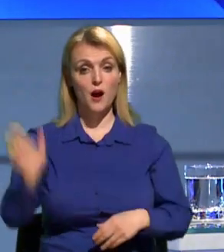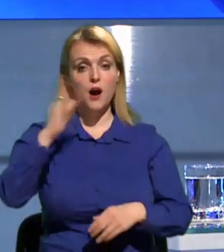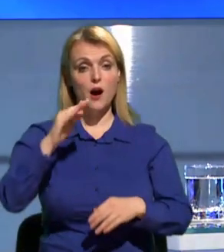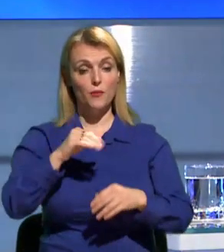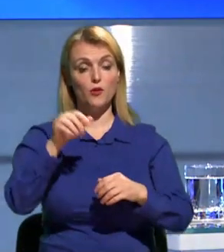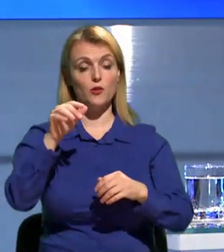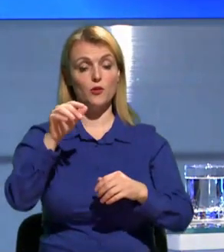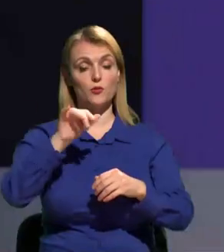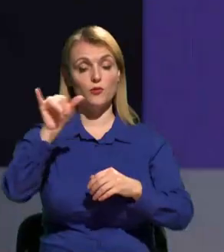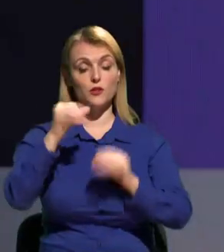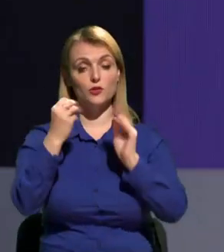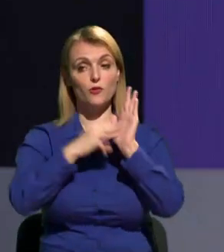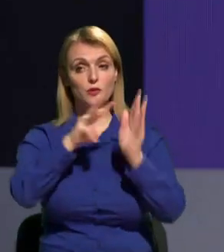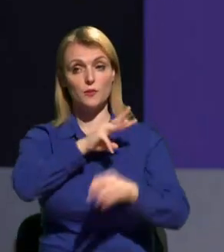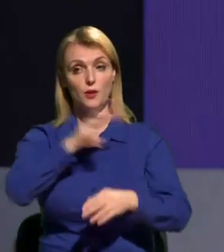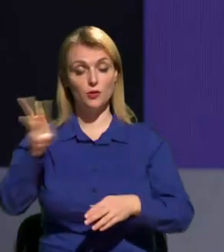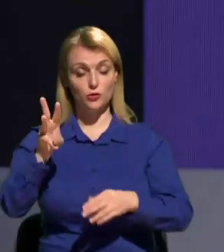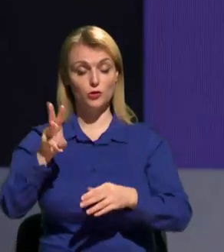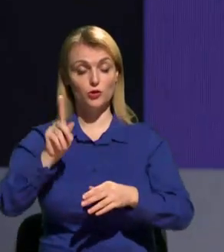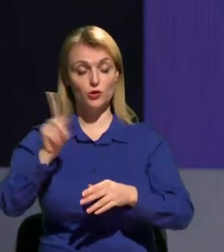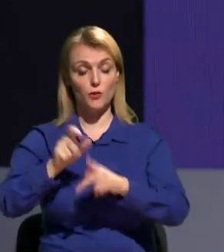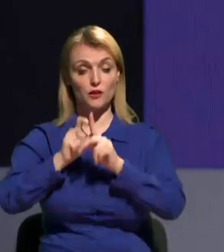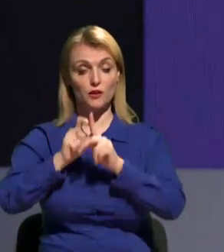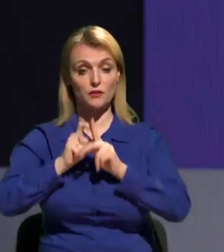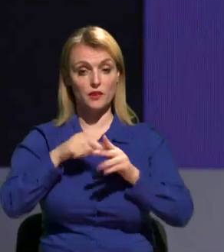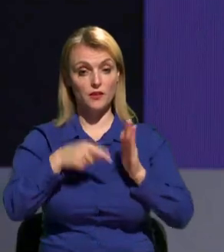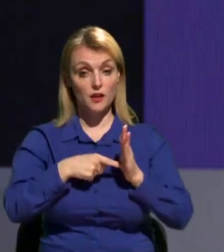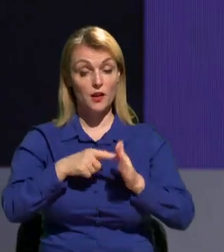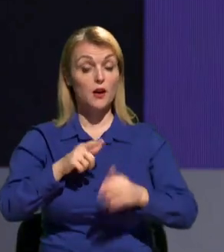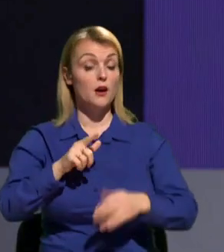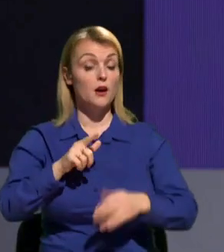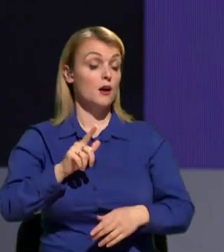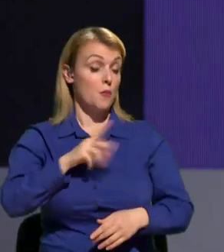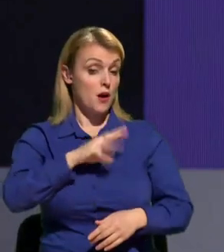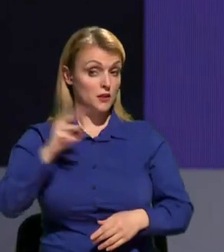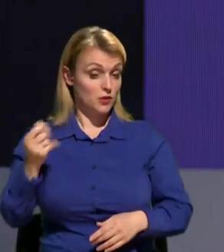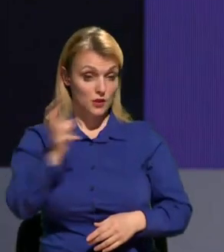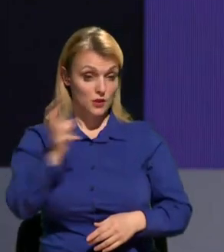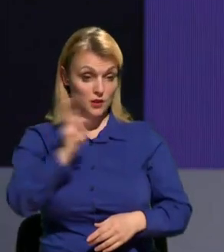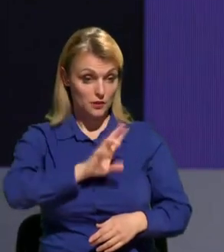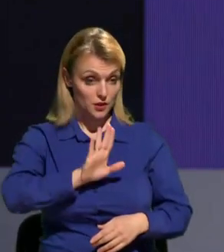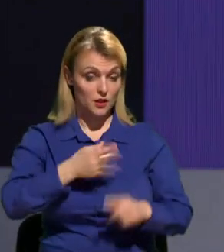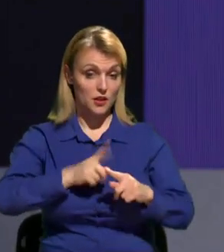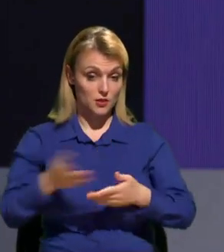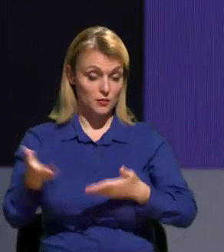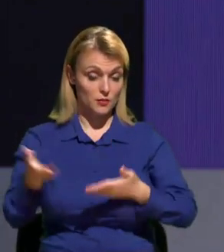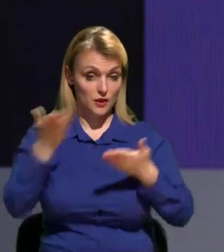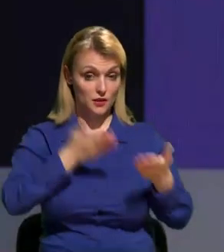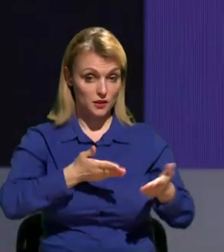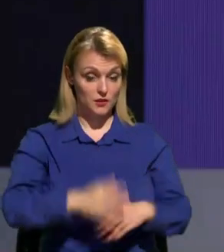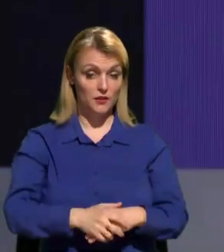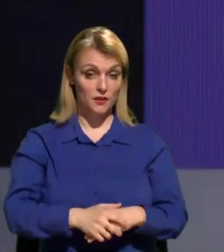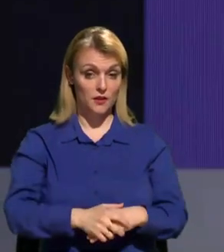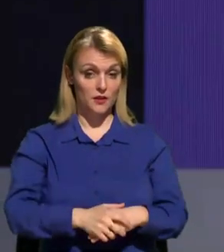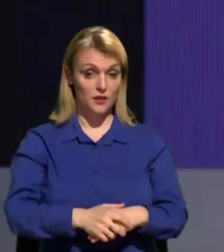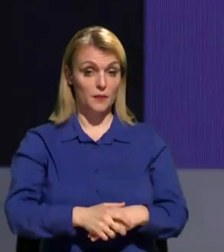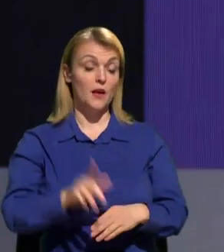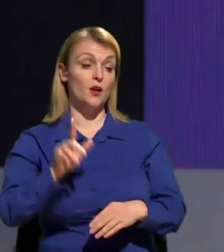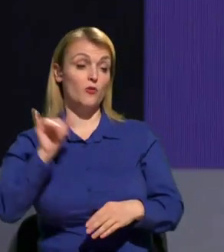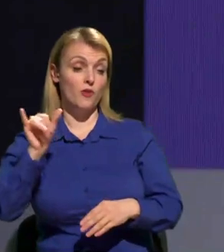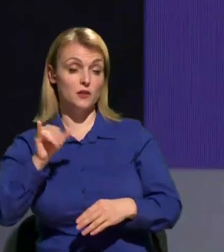la întrebările mele, deoarece Maia Sandu nu a dat curs invitației și în loc de cele 6 minute care au fost alocate pentru a vă